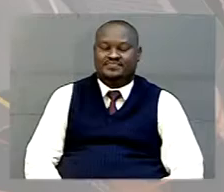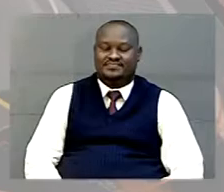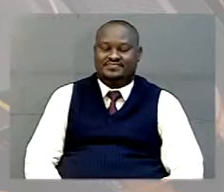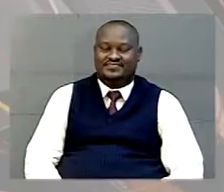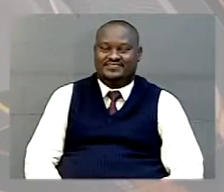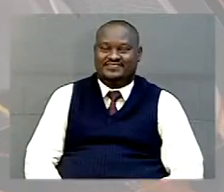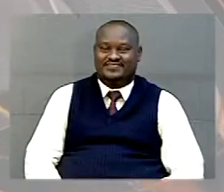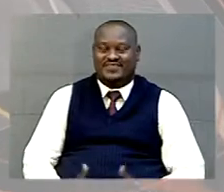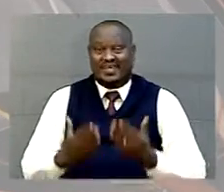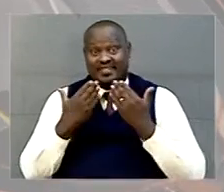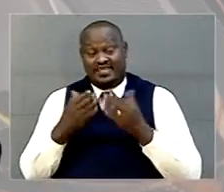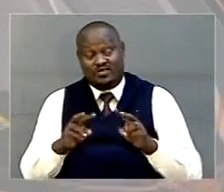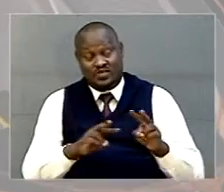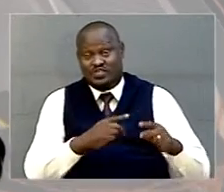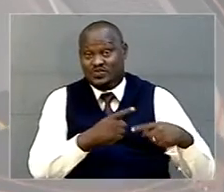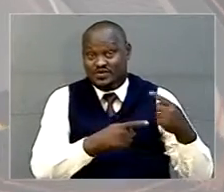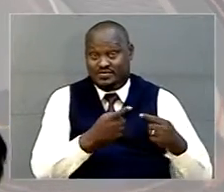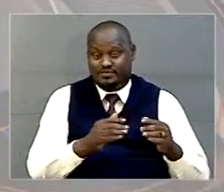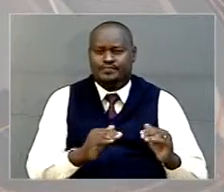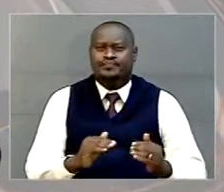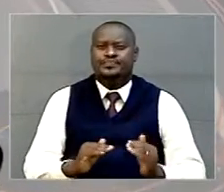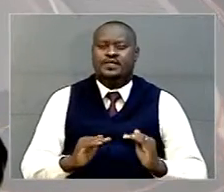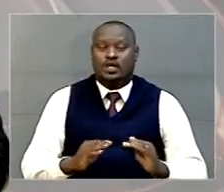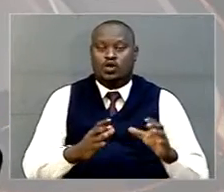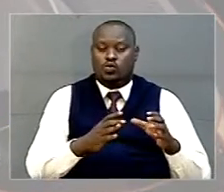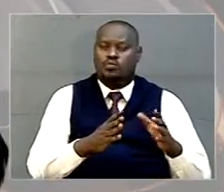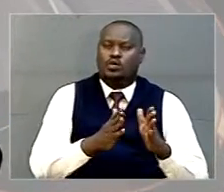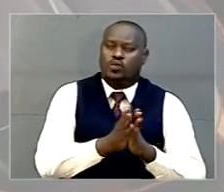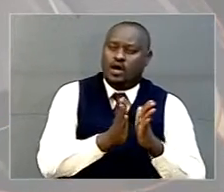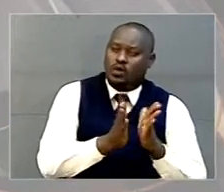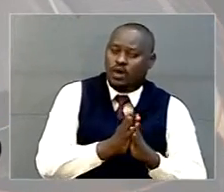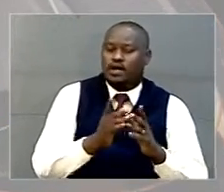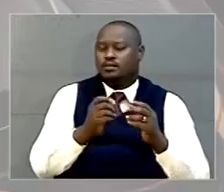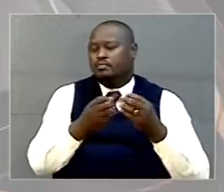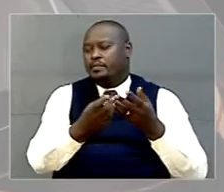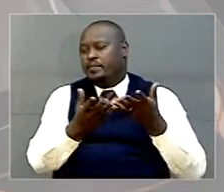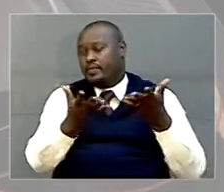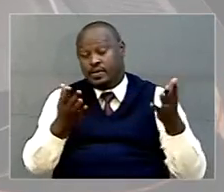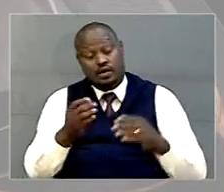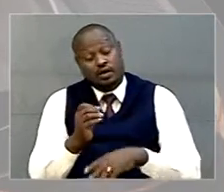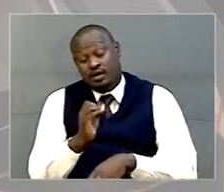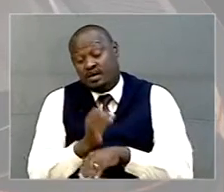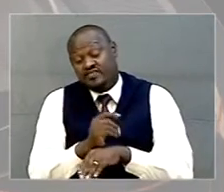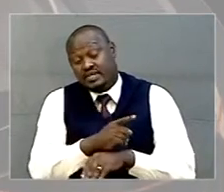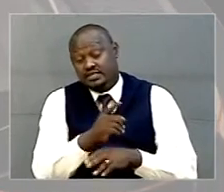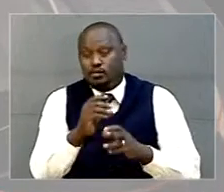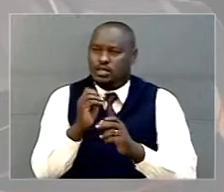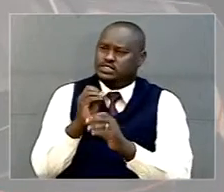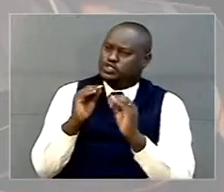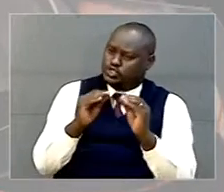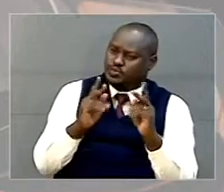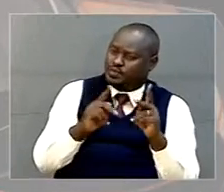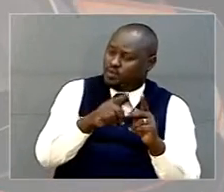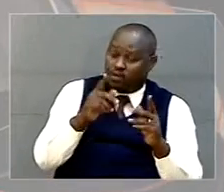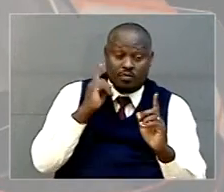Wabale kubanga uchali wa mewa nafe mchitundu wa choku ili abakulembeze benzi kizeze njia wano kusingira dalaba sumbaba balokole. Basa biduwa buli joku buli ila indigaza abu enjiri